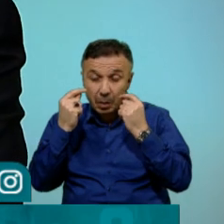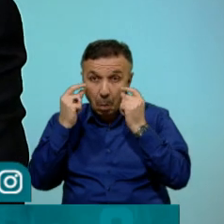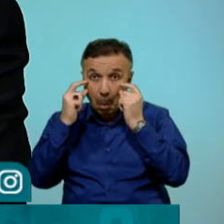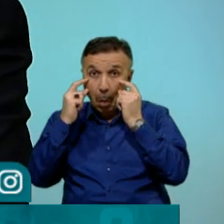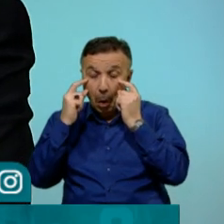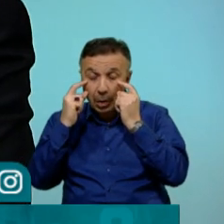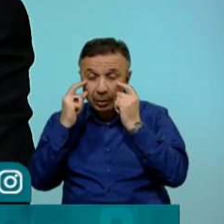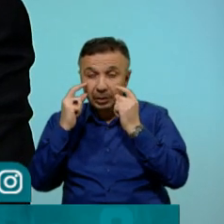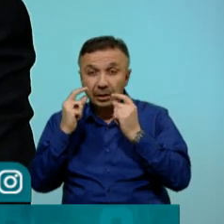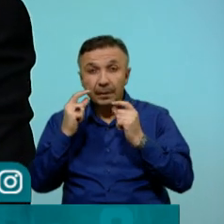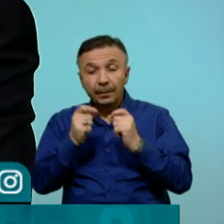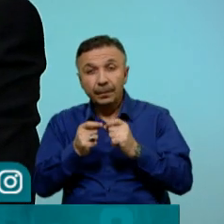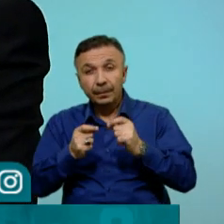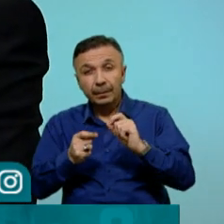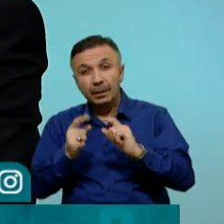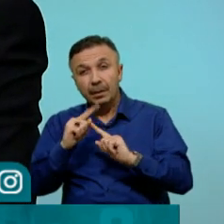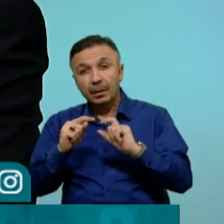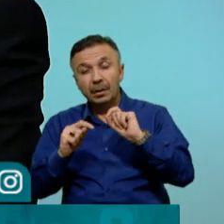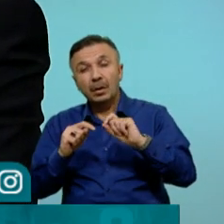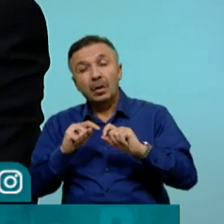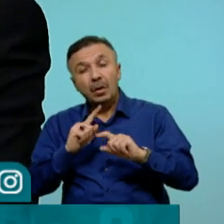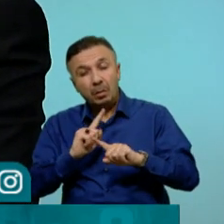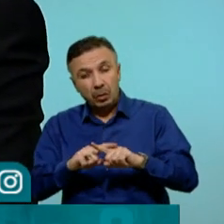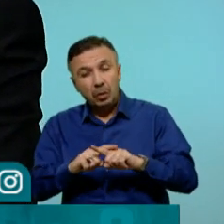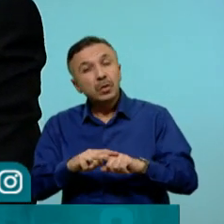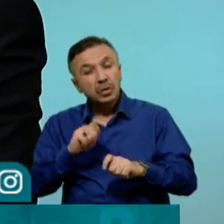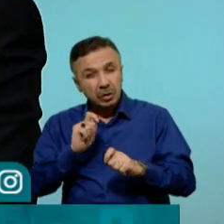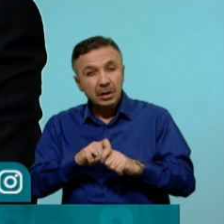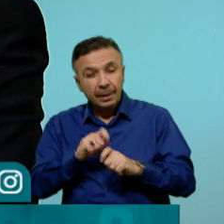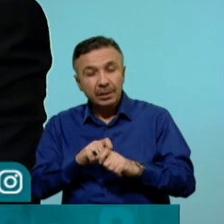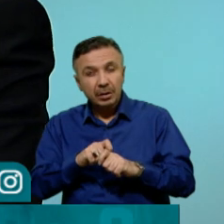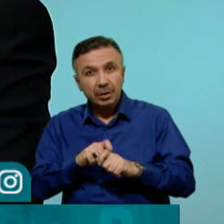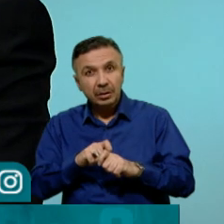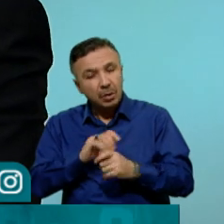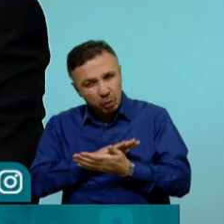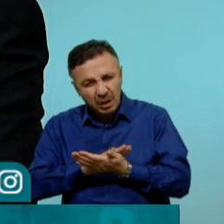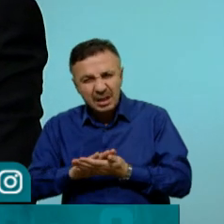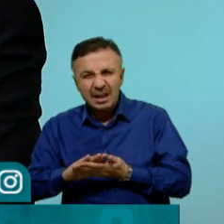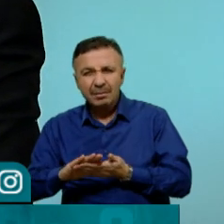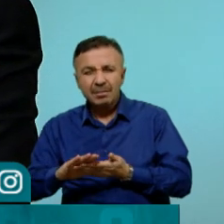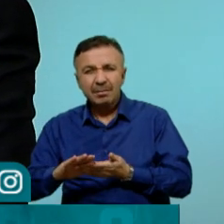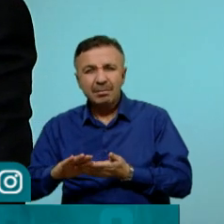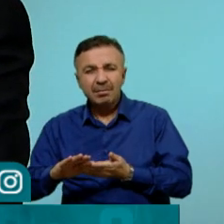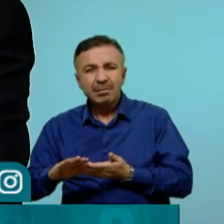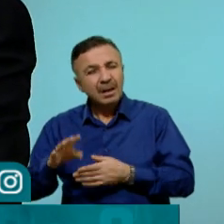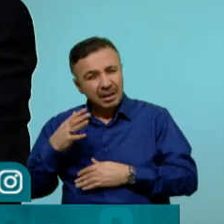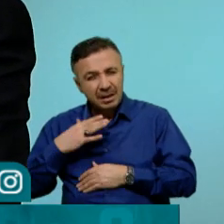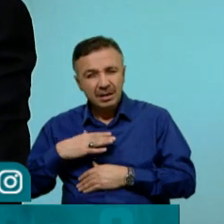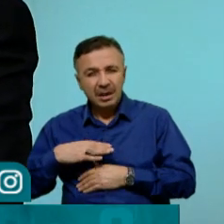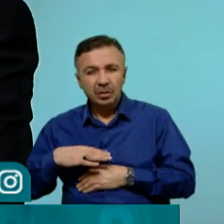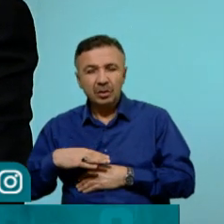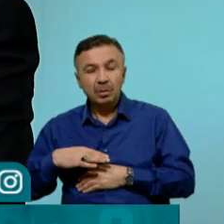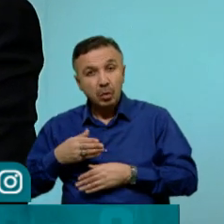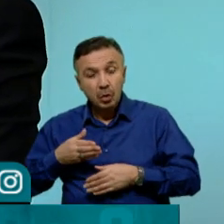kırışık kırışıklık bir şekilde gideriliyor sa giderilmeye çalışılıyor sa Bu bir nevi fıtrata